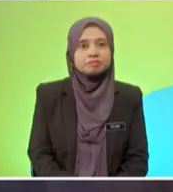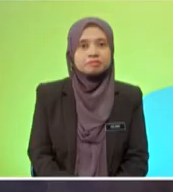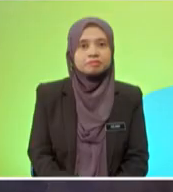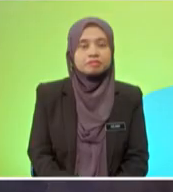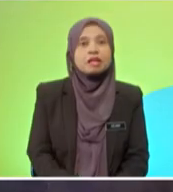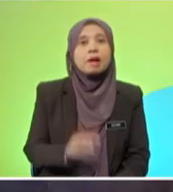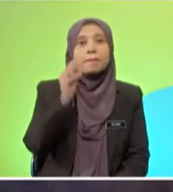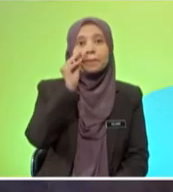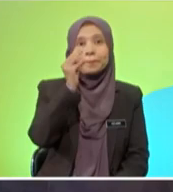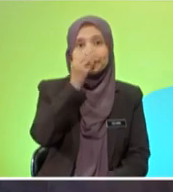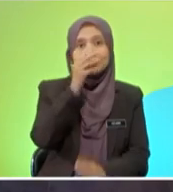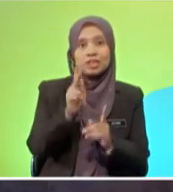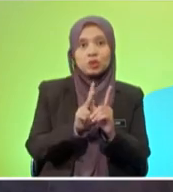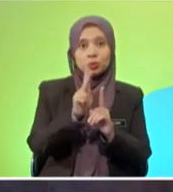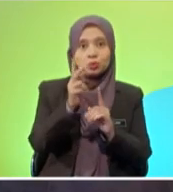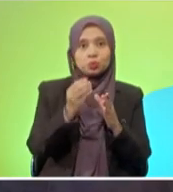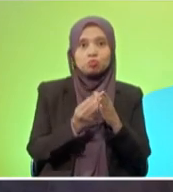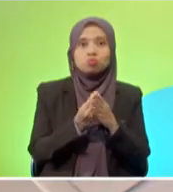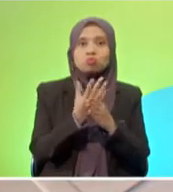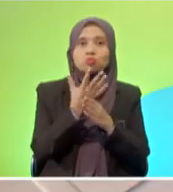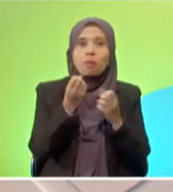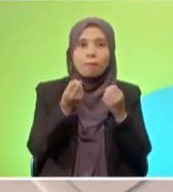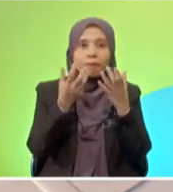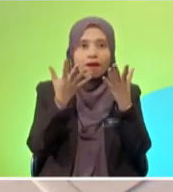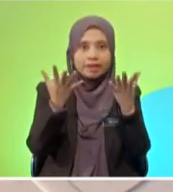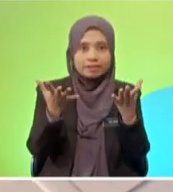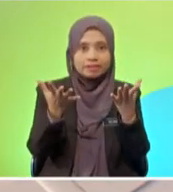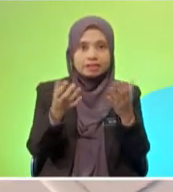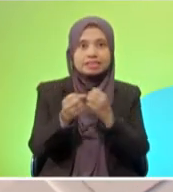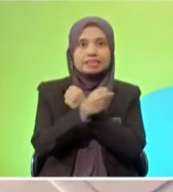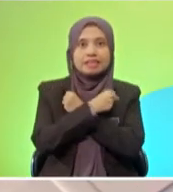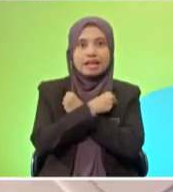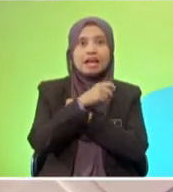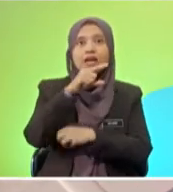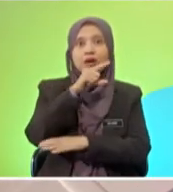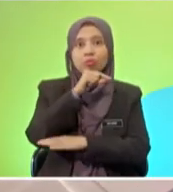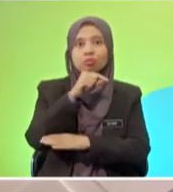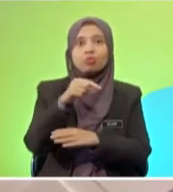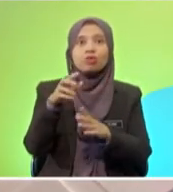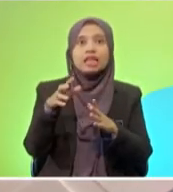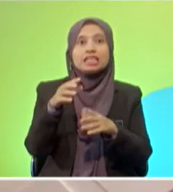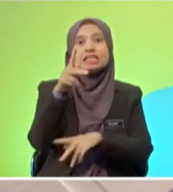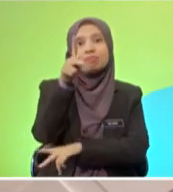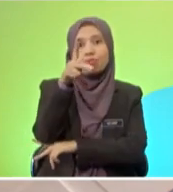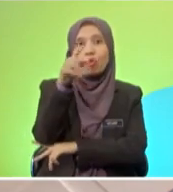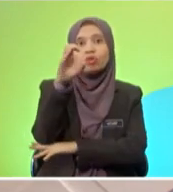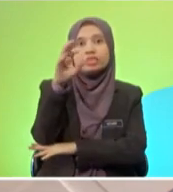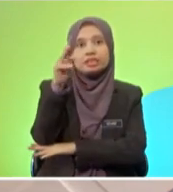melatih kuntum tumbuh melata saya merbah di pohon cemara Assalamualaikum